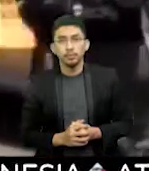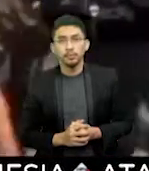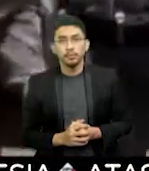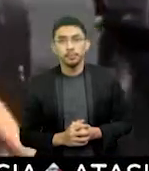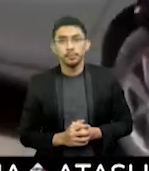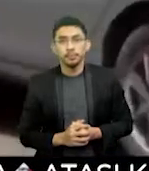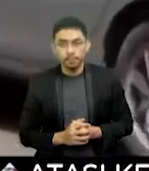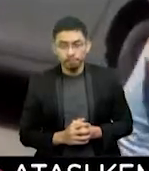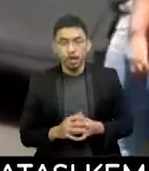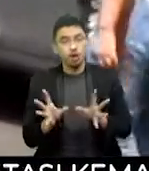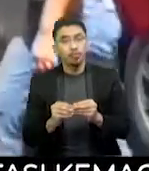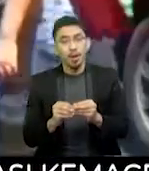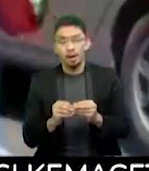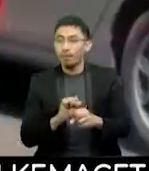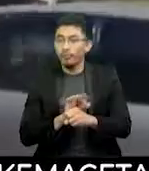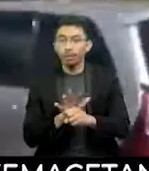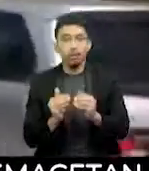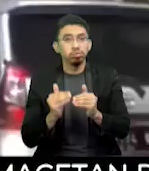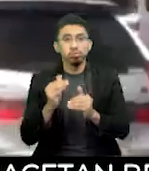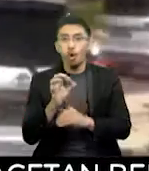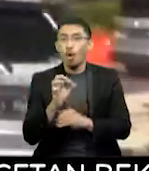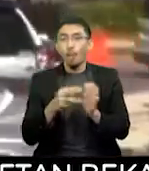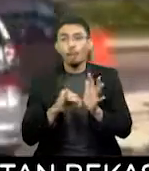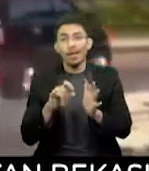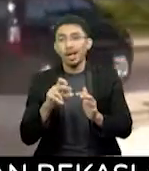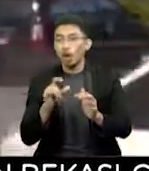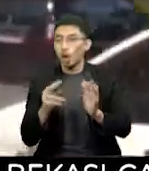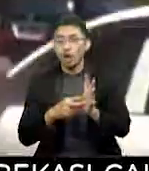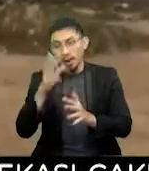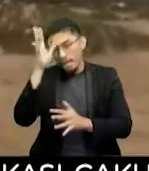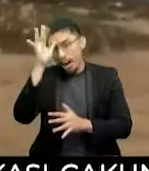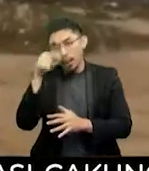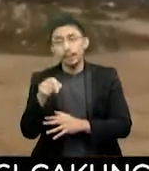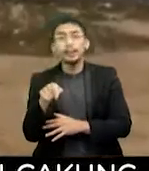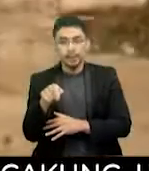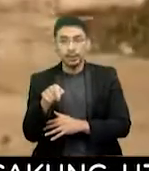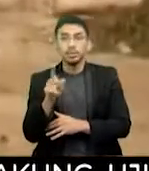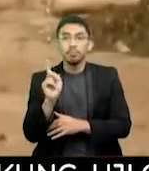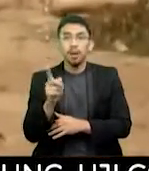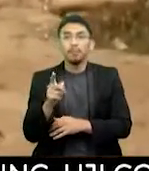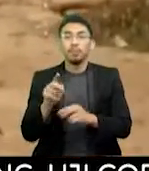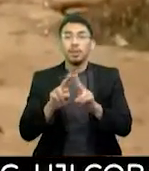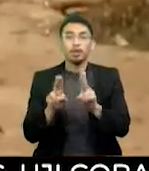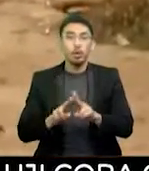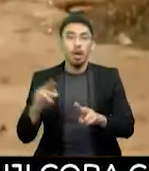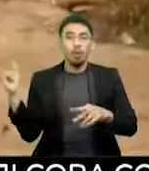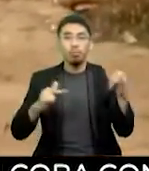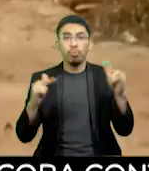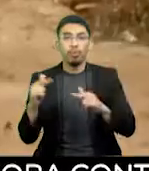Melonjaknya kasus COVID-19 termasuk varian Omikron di Pulau Dewata seiring dengan dibukanya penerbangan internasional membuat Pemprov Bali terus